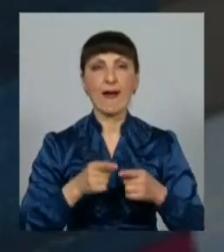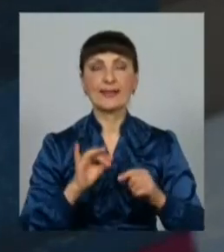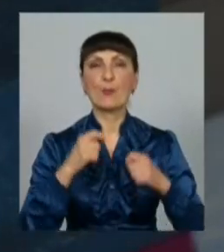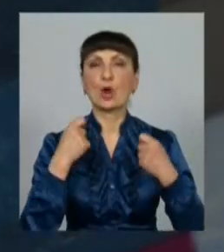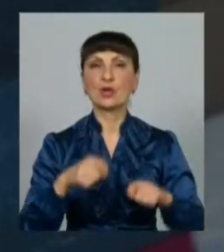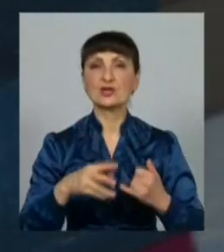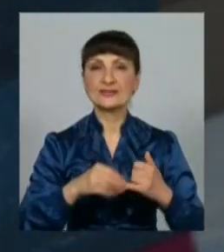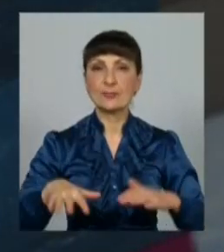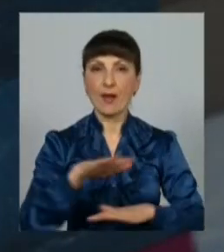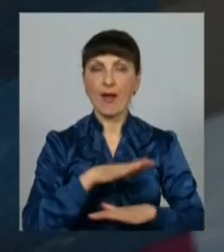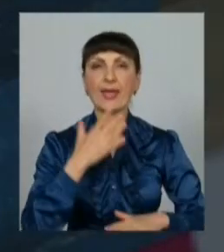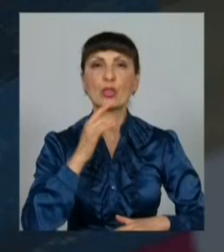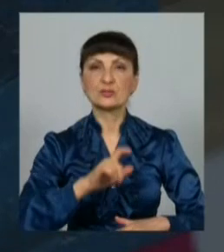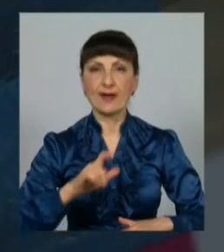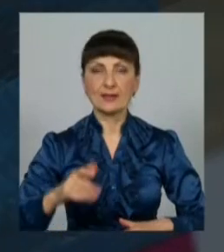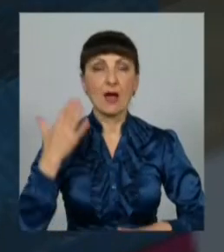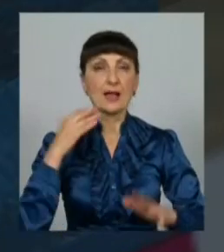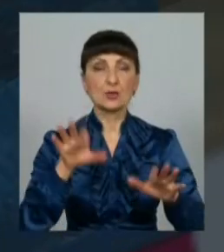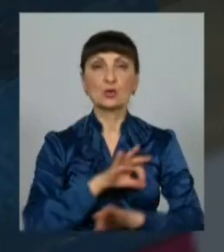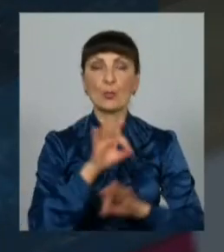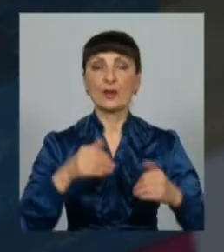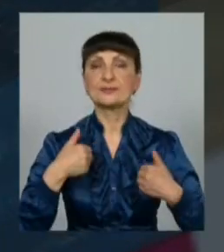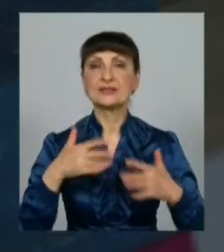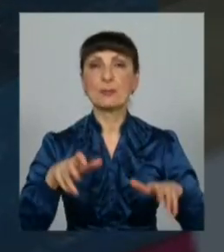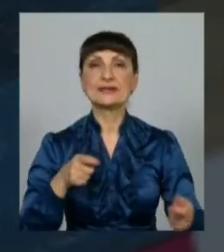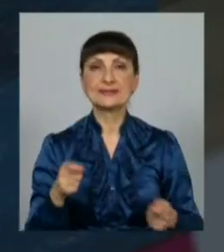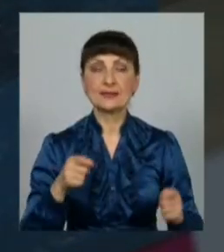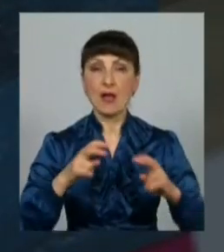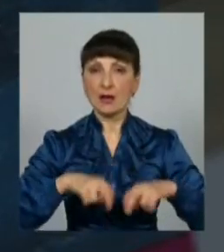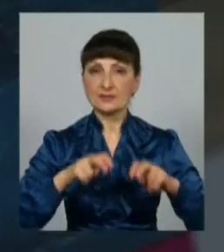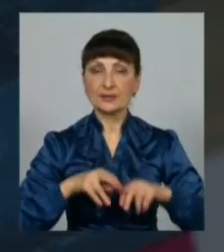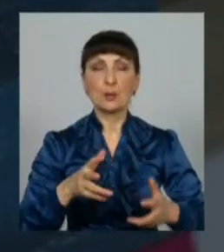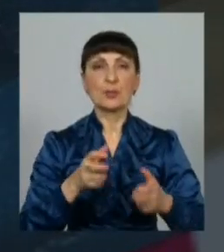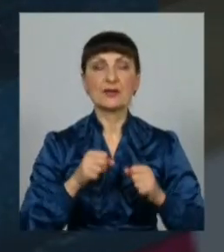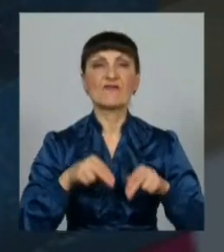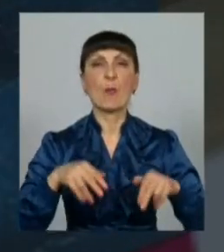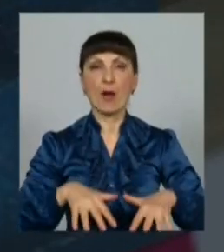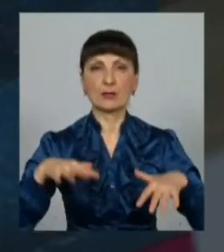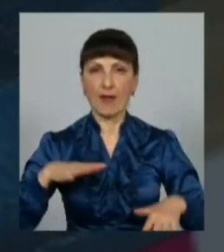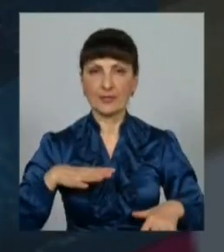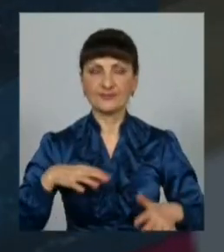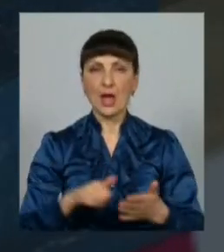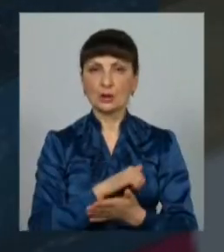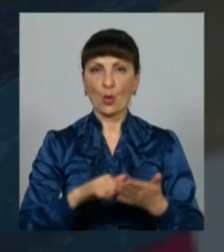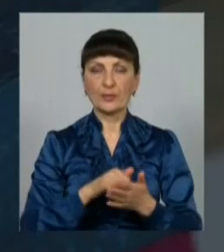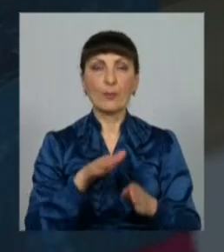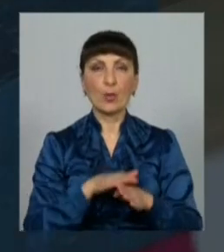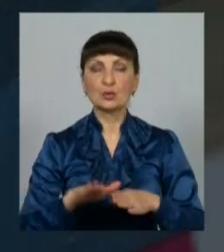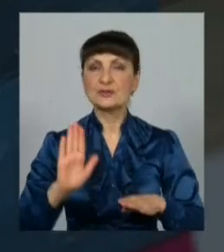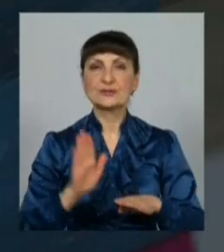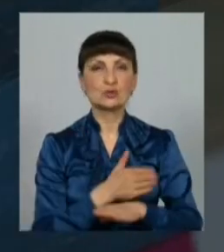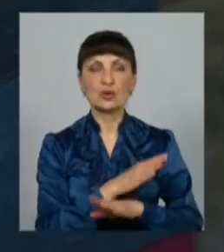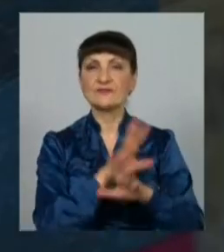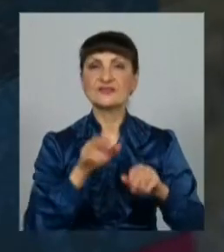продажу земли иностранцам ранее законопроект инициированный президентом рассмотрели и приняли в парламенте документ полностью исключает